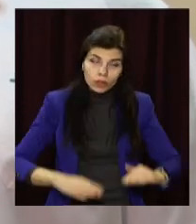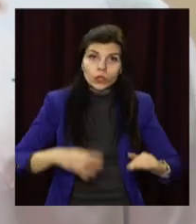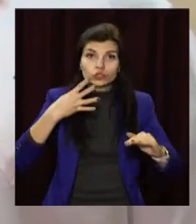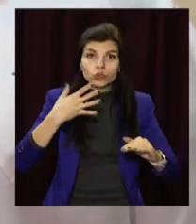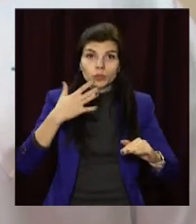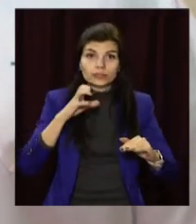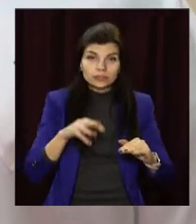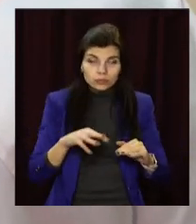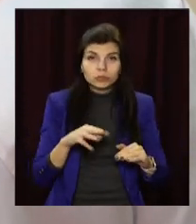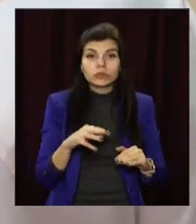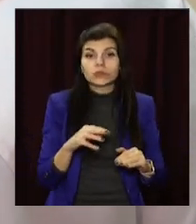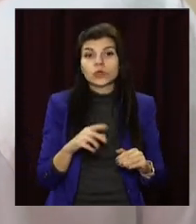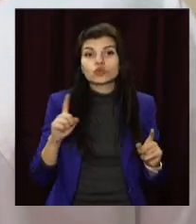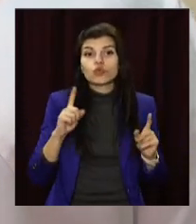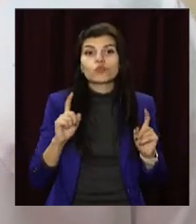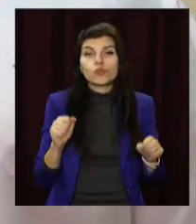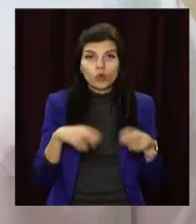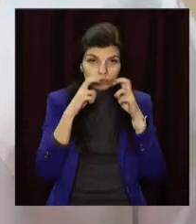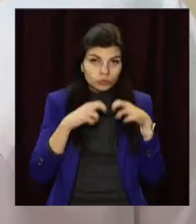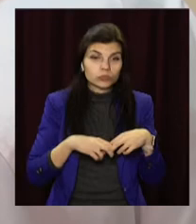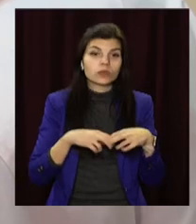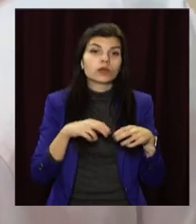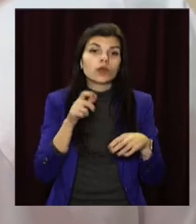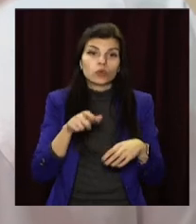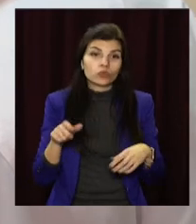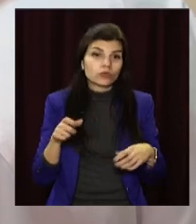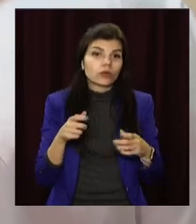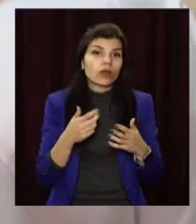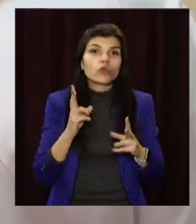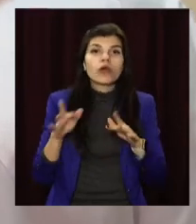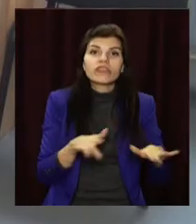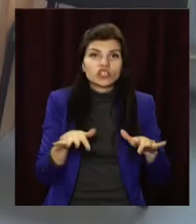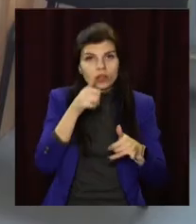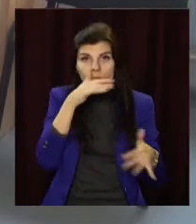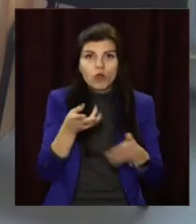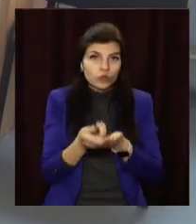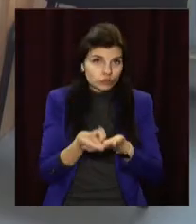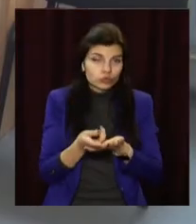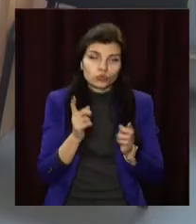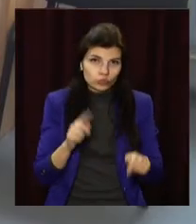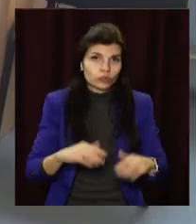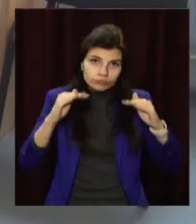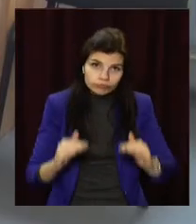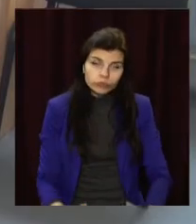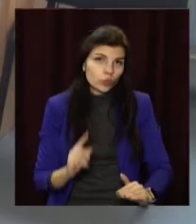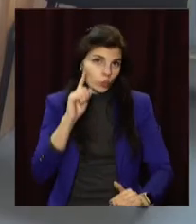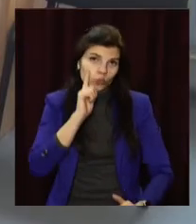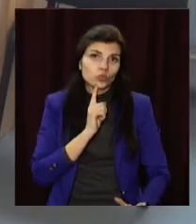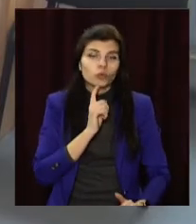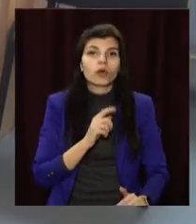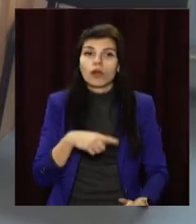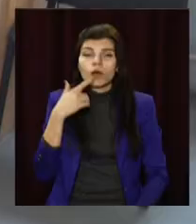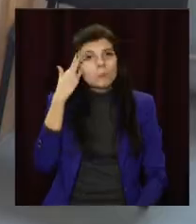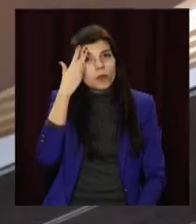дозволяє обстежувати пацієнтів малорухливих. Про нове обладнання у лікарні мріяли не